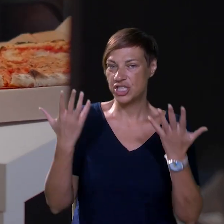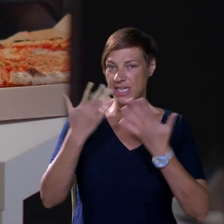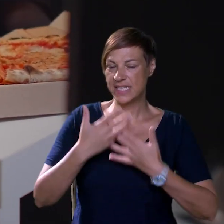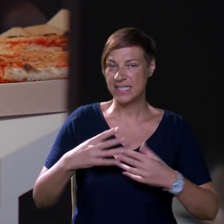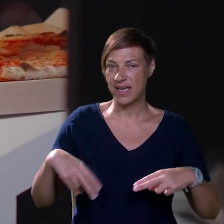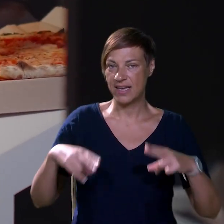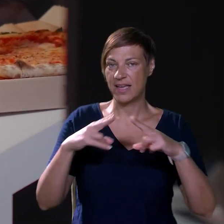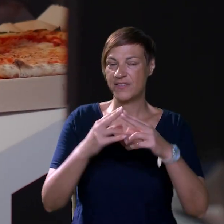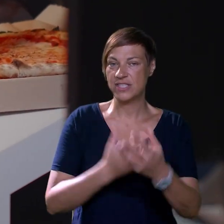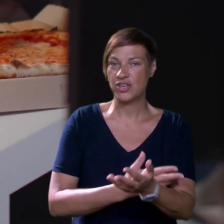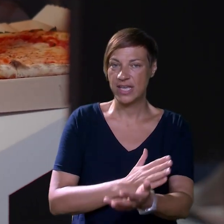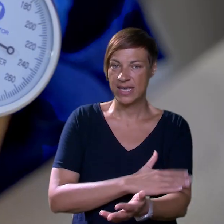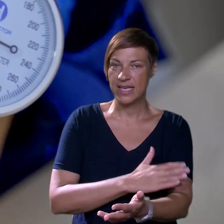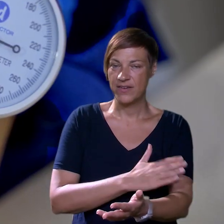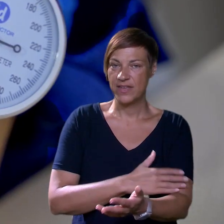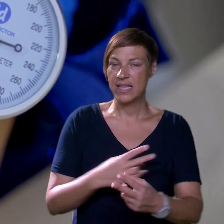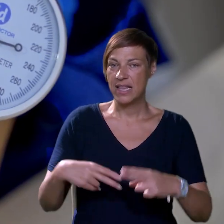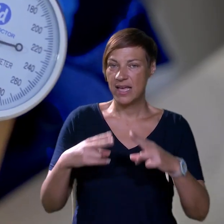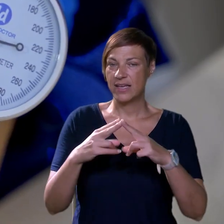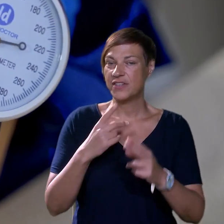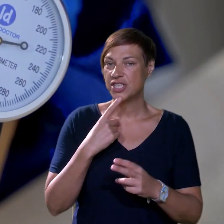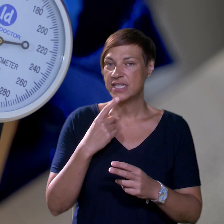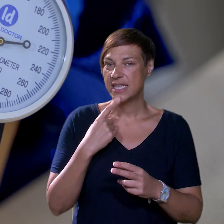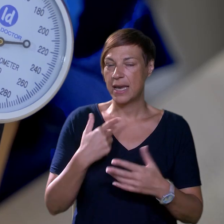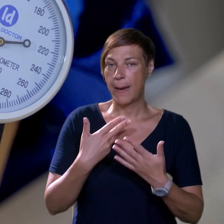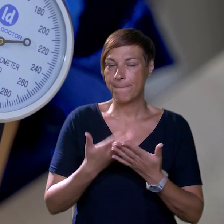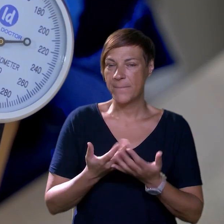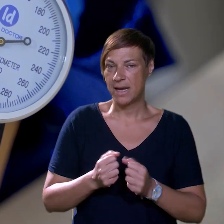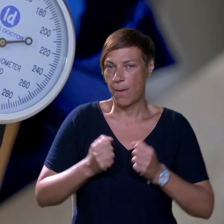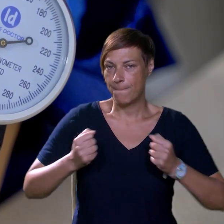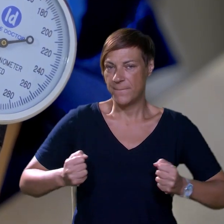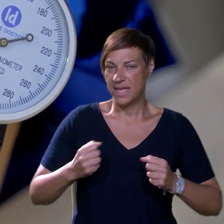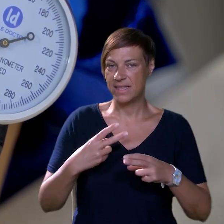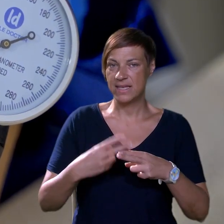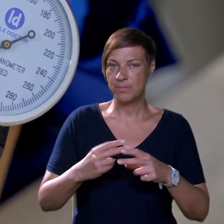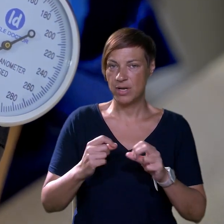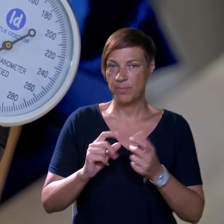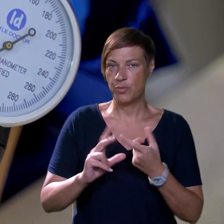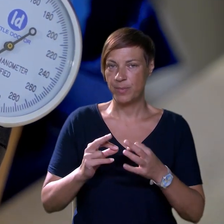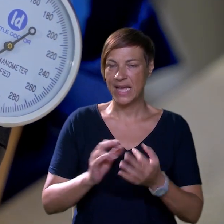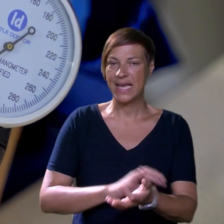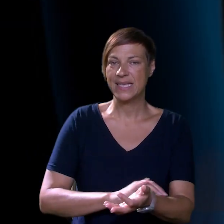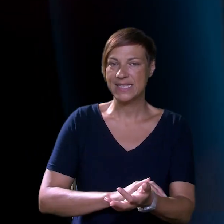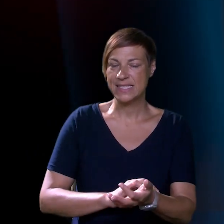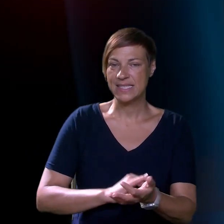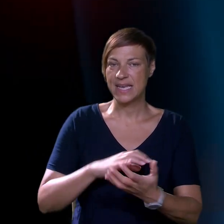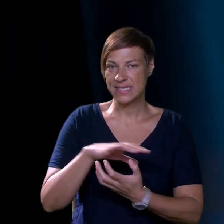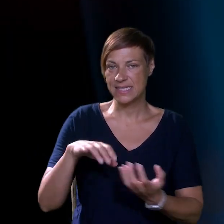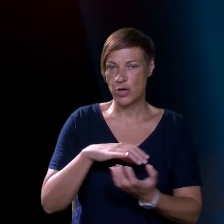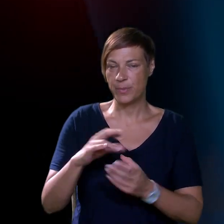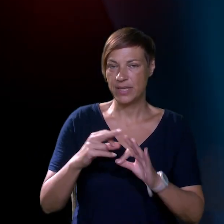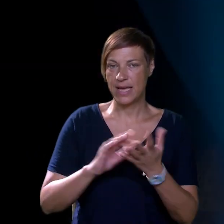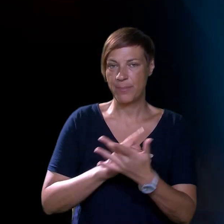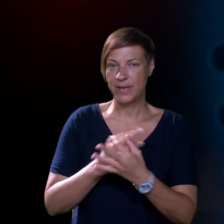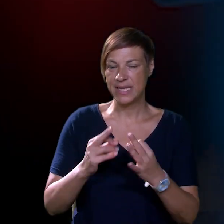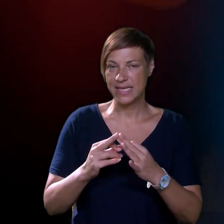zraka, visoki krvni tlak, visok kolesterol, dijabetes, pretilost, bolesti bubrega i stres. Obiteljska anamneza, etnička pripadnost,